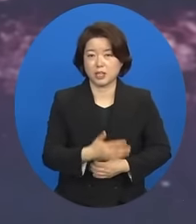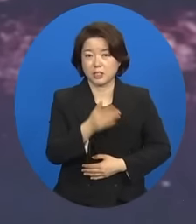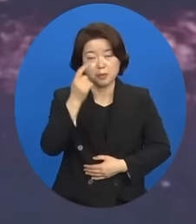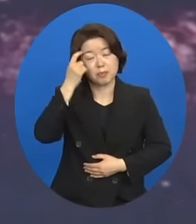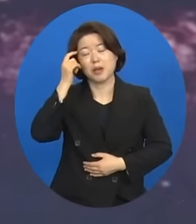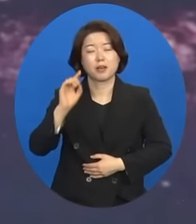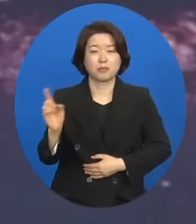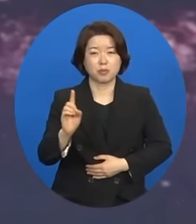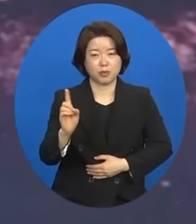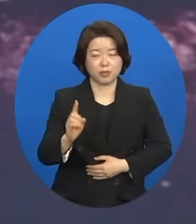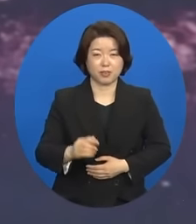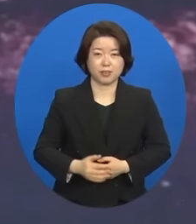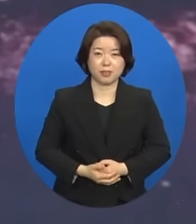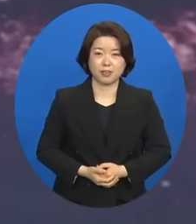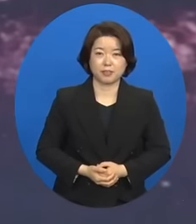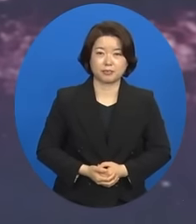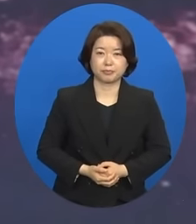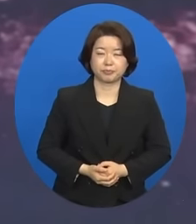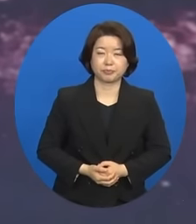거 없습니까